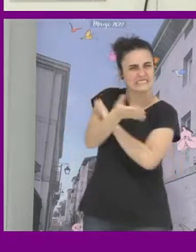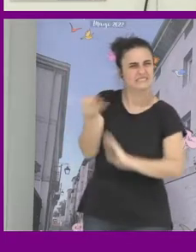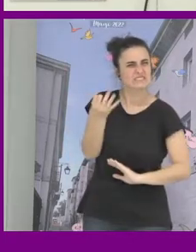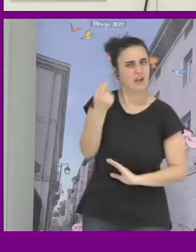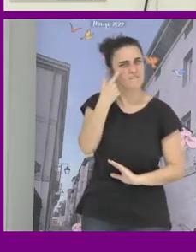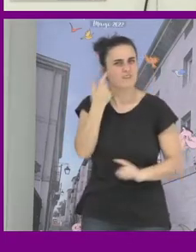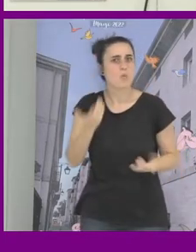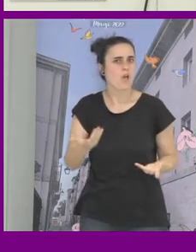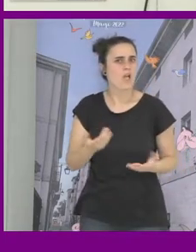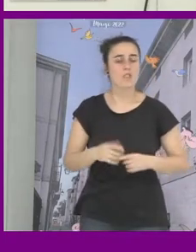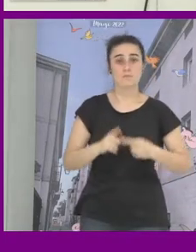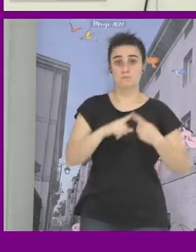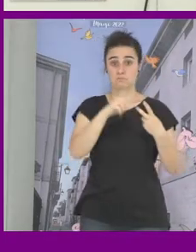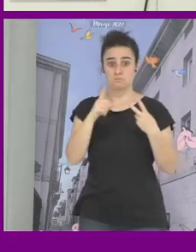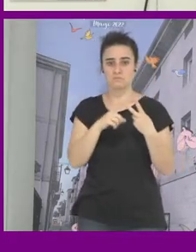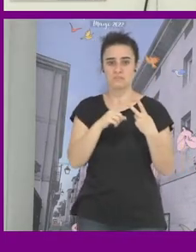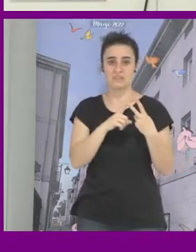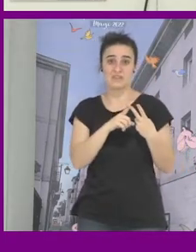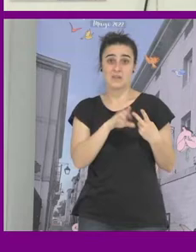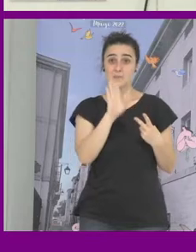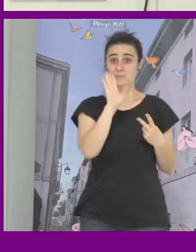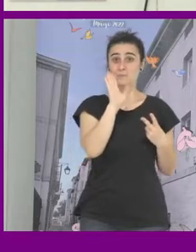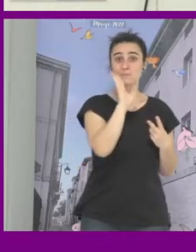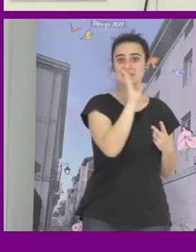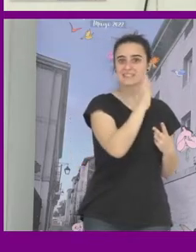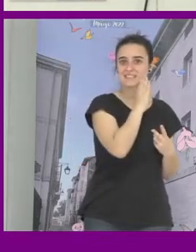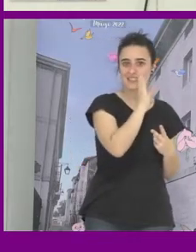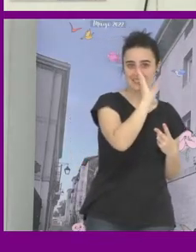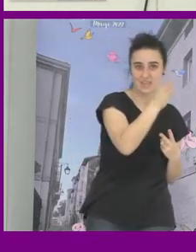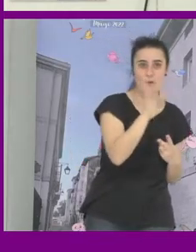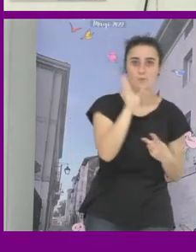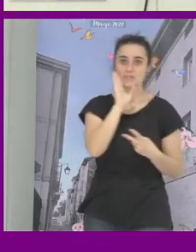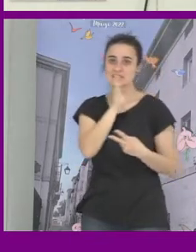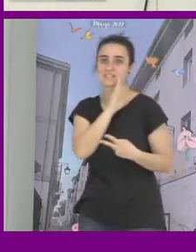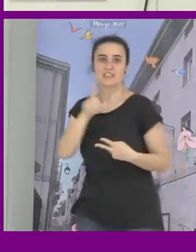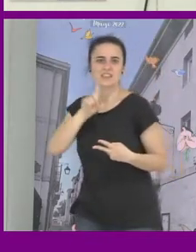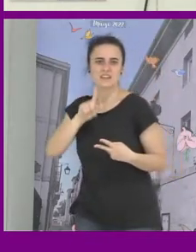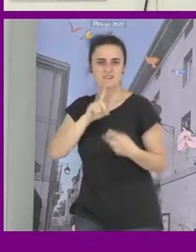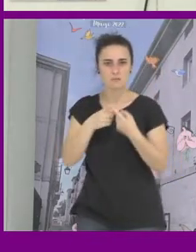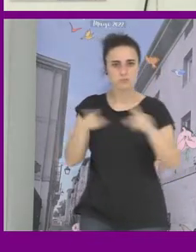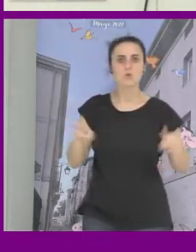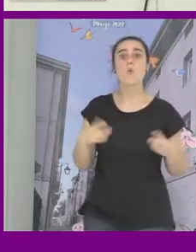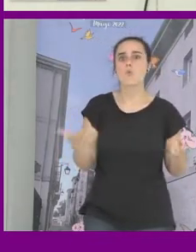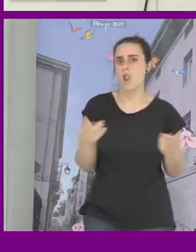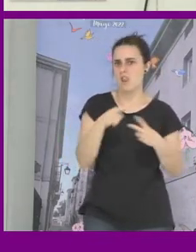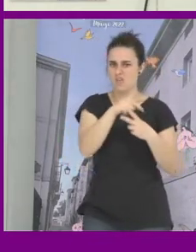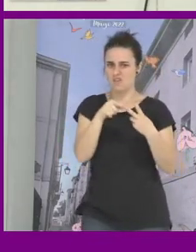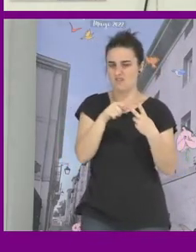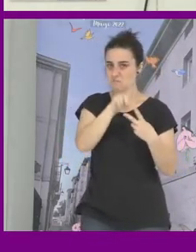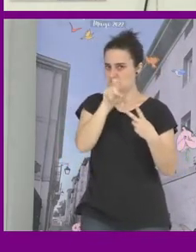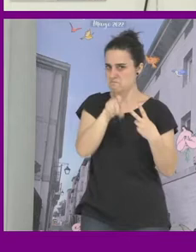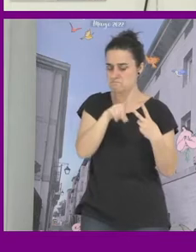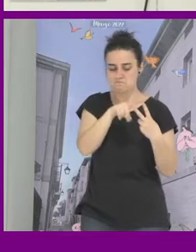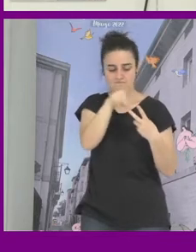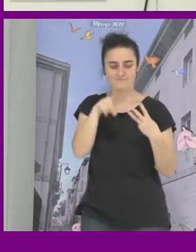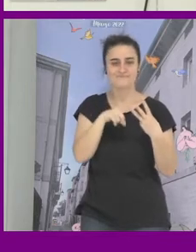emotea, zertan bereizten den amatasun boioa hetero amatasunetik eta